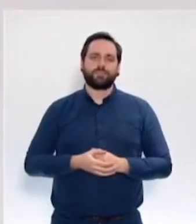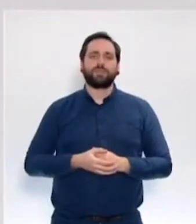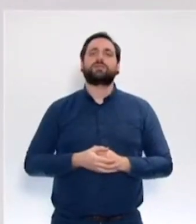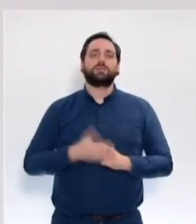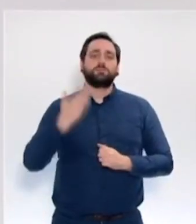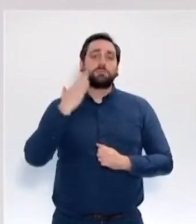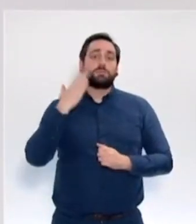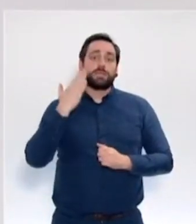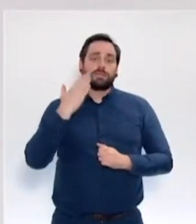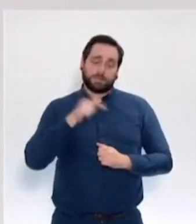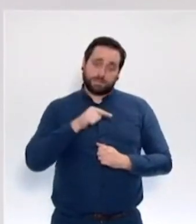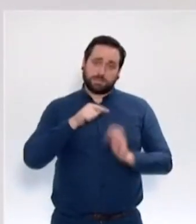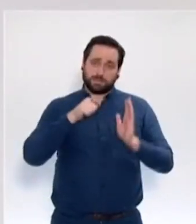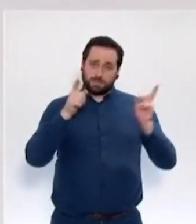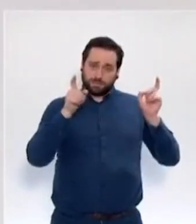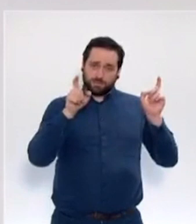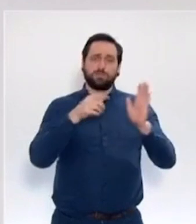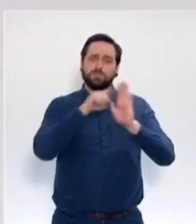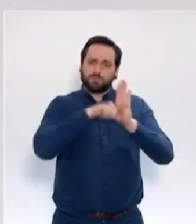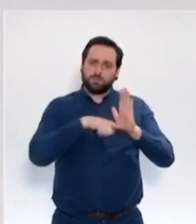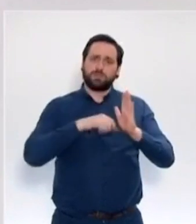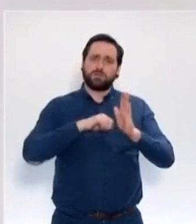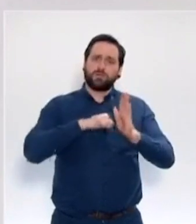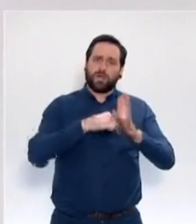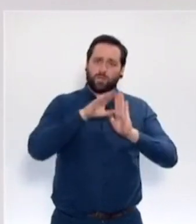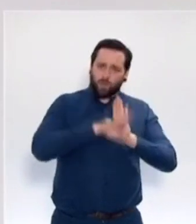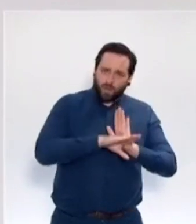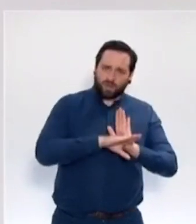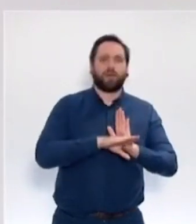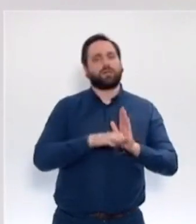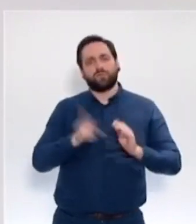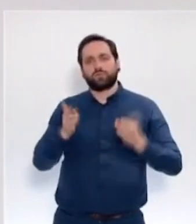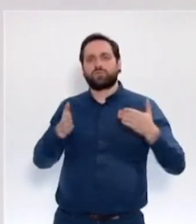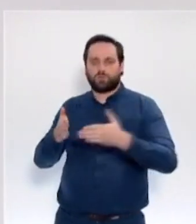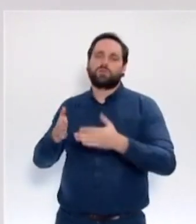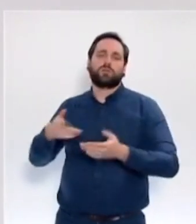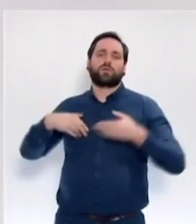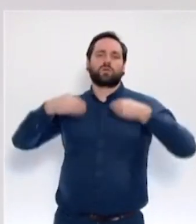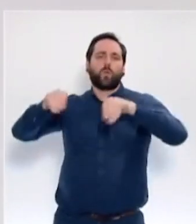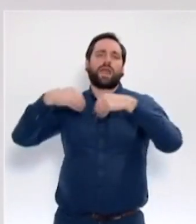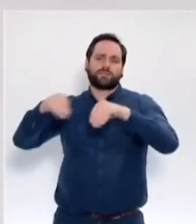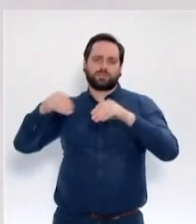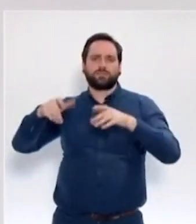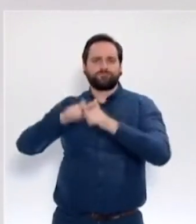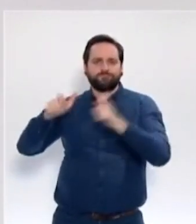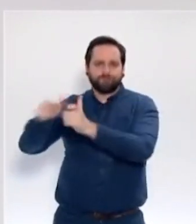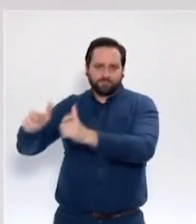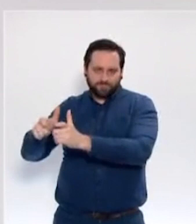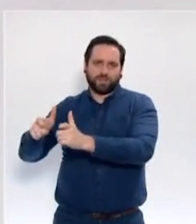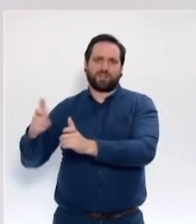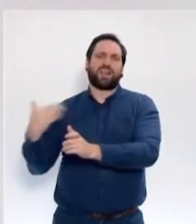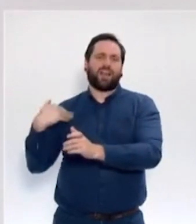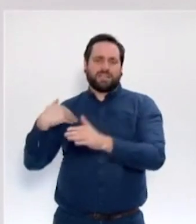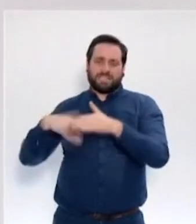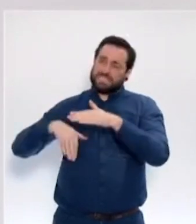commerce que nous avons dû fermer à partir du conf ement et leur réouverture ne pourrait